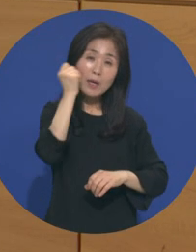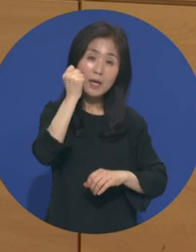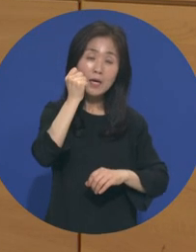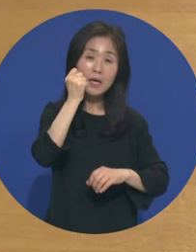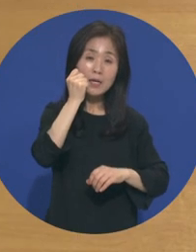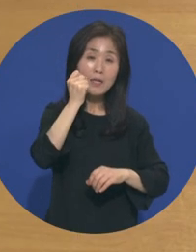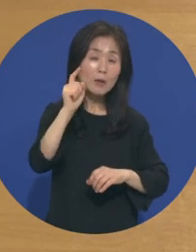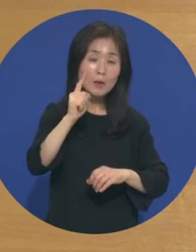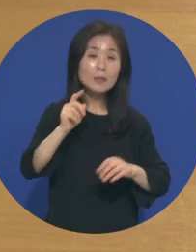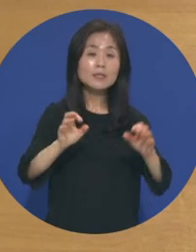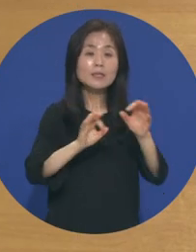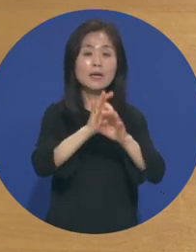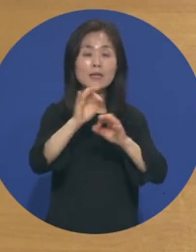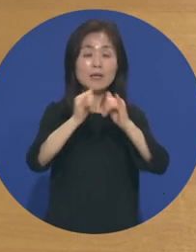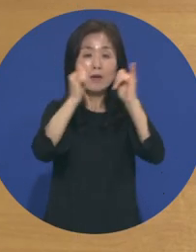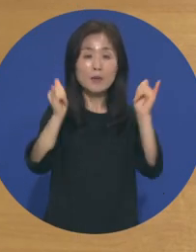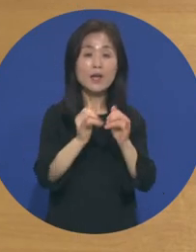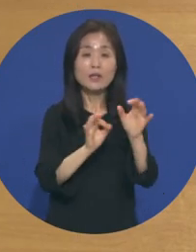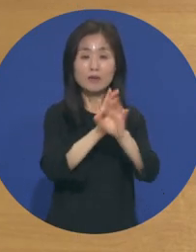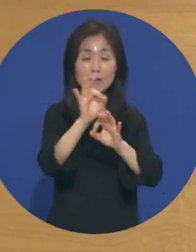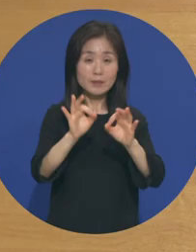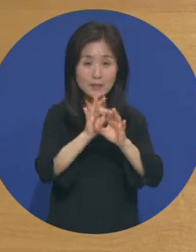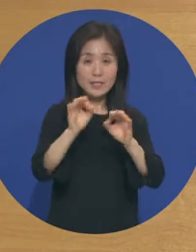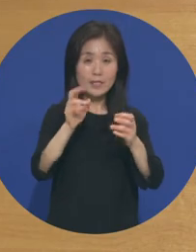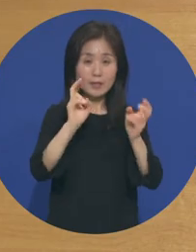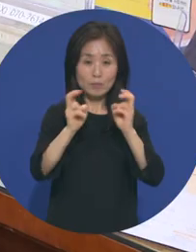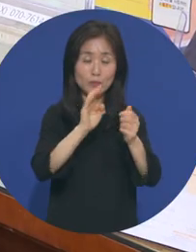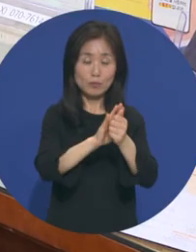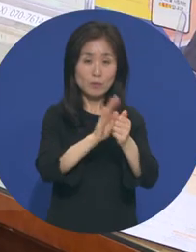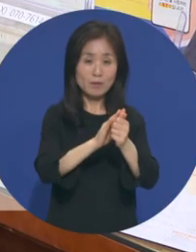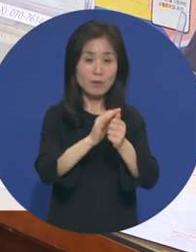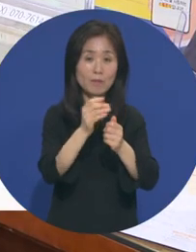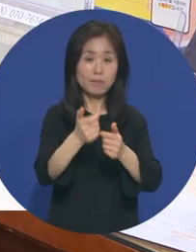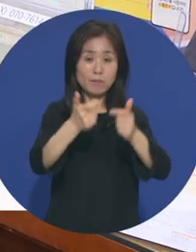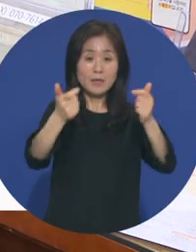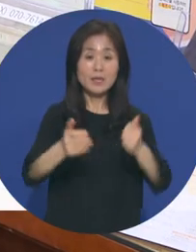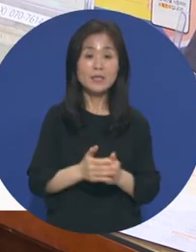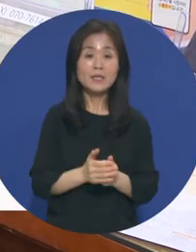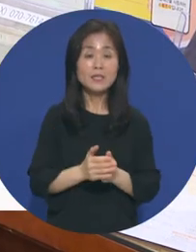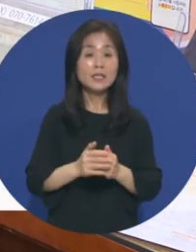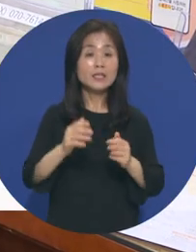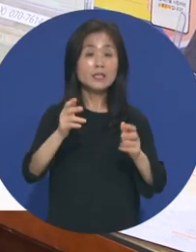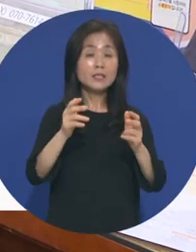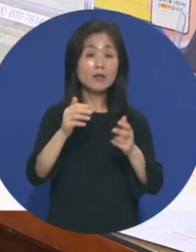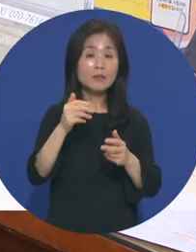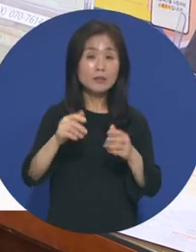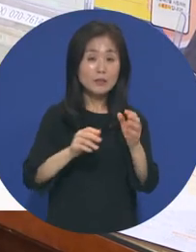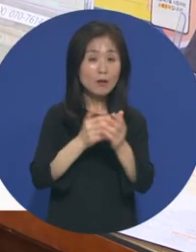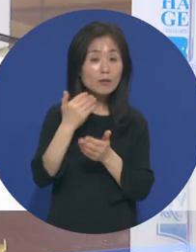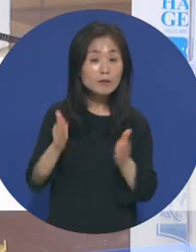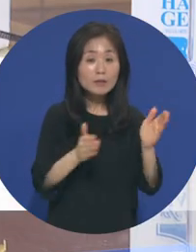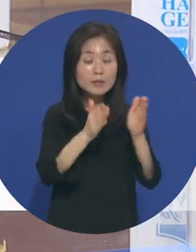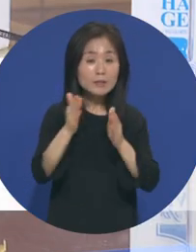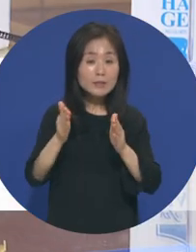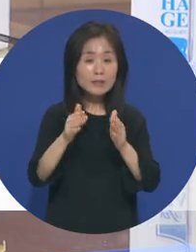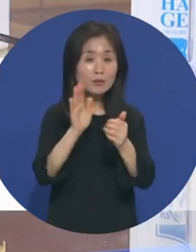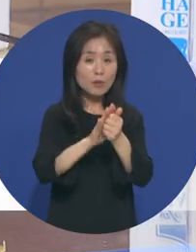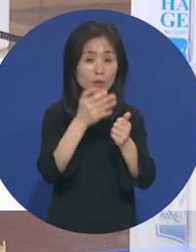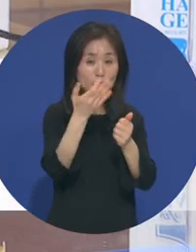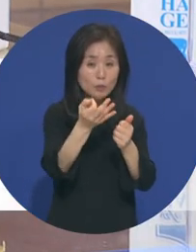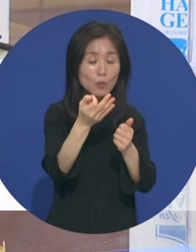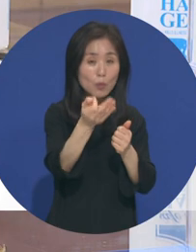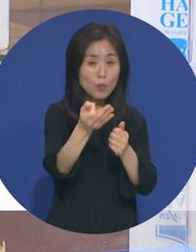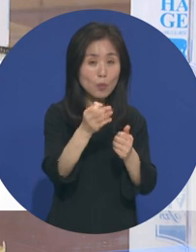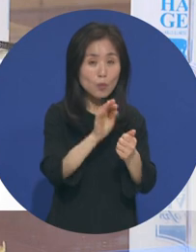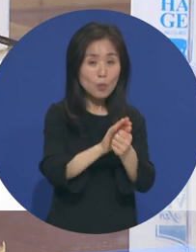있는 사회자 경제 기업을 위한 지원도 강화합니다 경기신용 보증 재단을 통해 업체당 최대 5억원의 특례 보증과